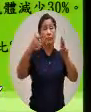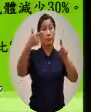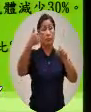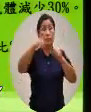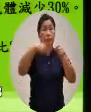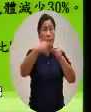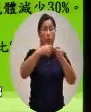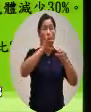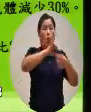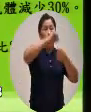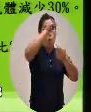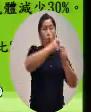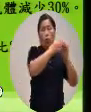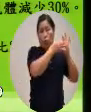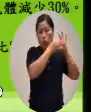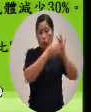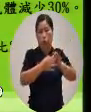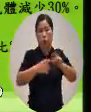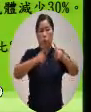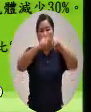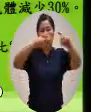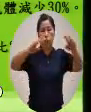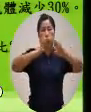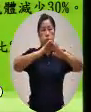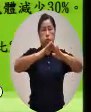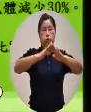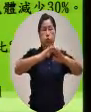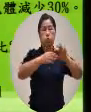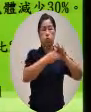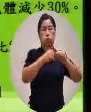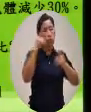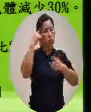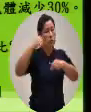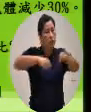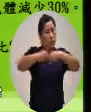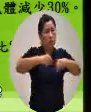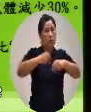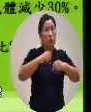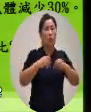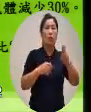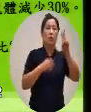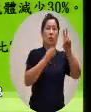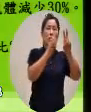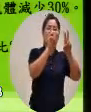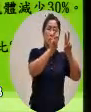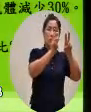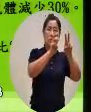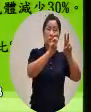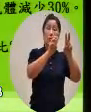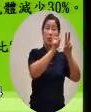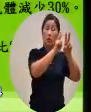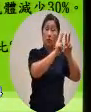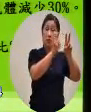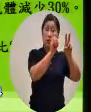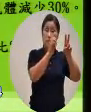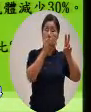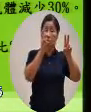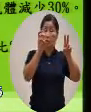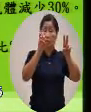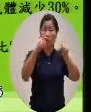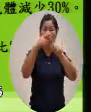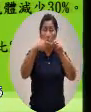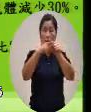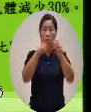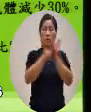他的永續城市計畫然後呢他宣稱在2030年的時候希望成為一個最立最偉大的城